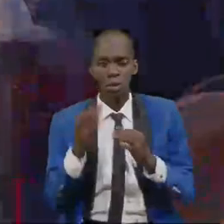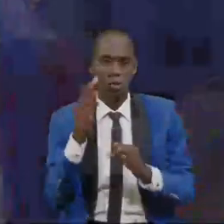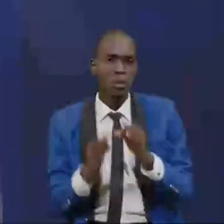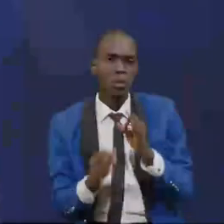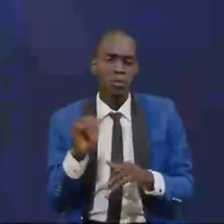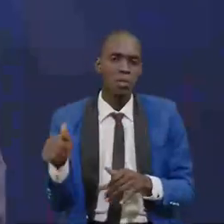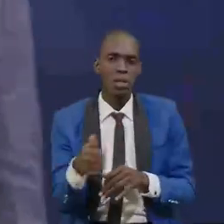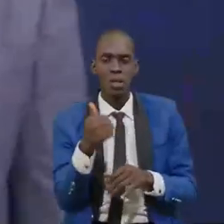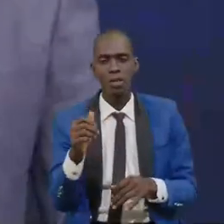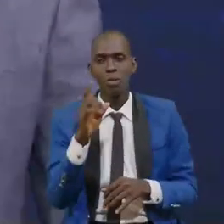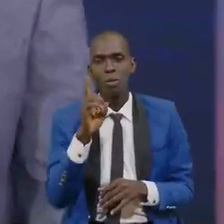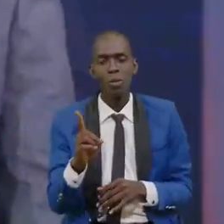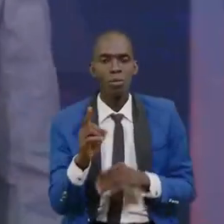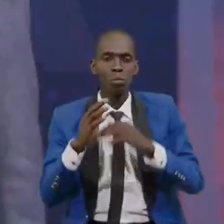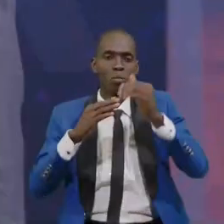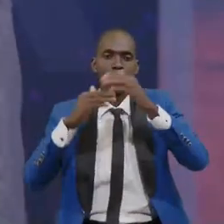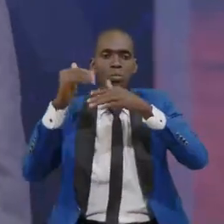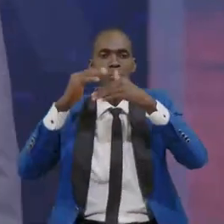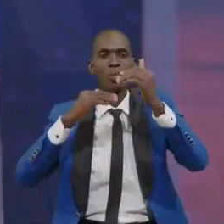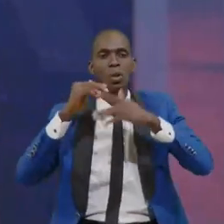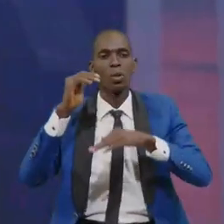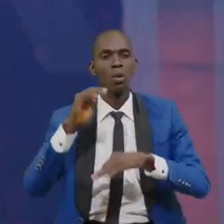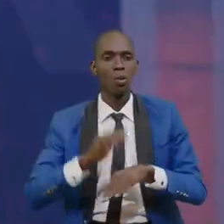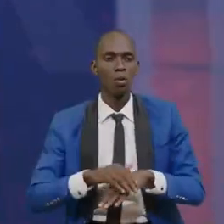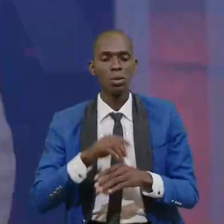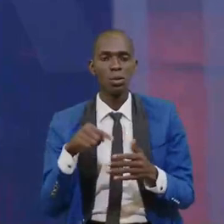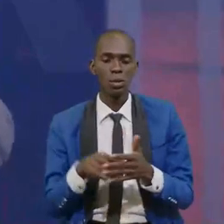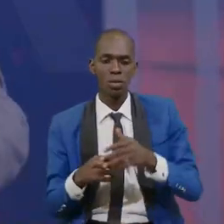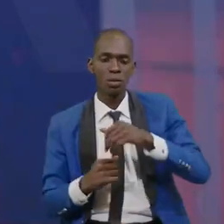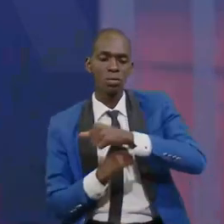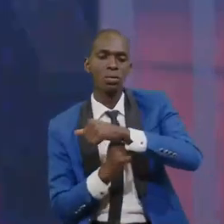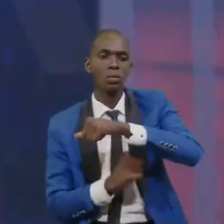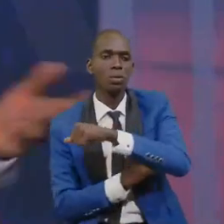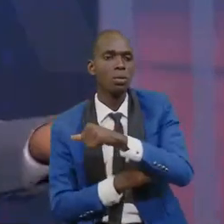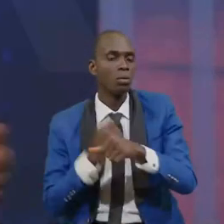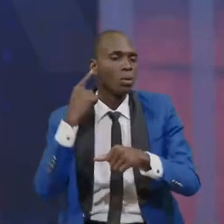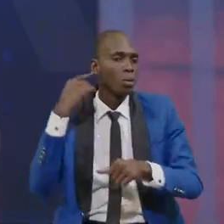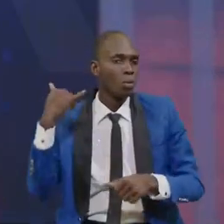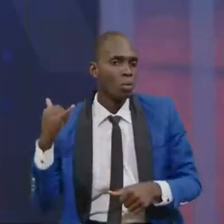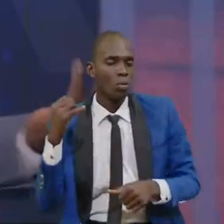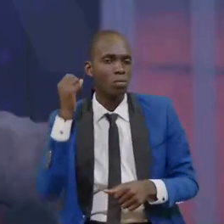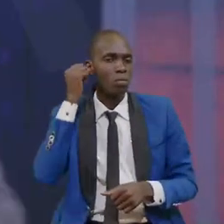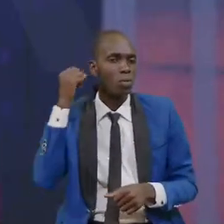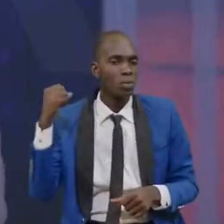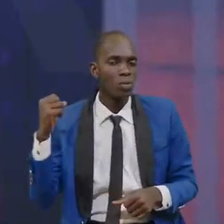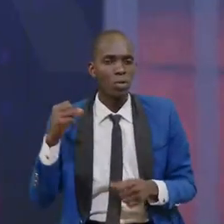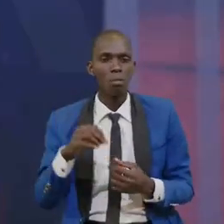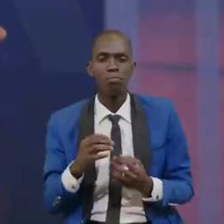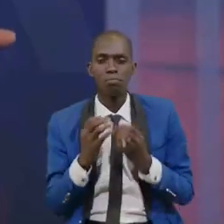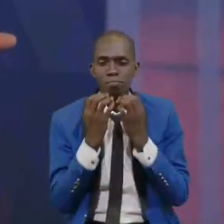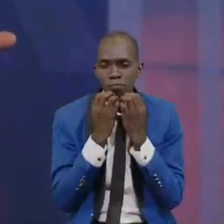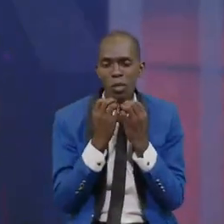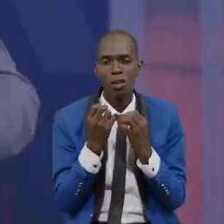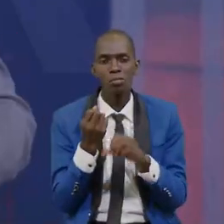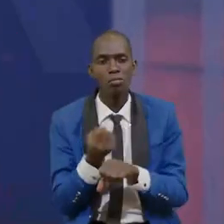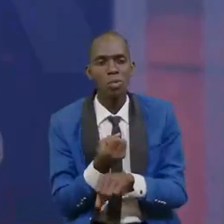quelqu'un bâtit sur ce fondement avec de l'or, de l'argent, des pierres précieuses,